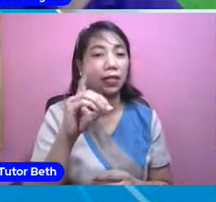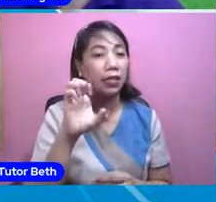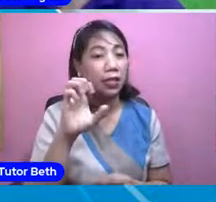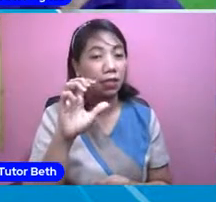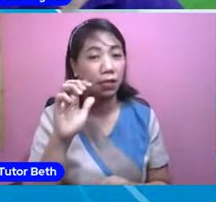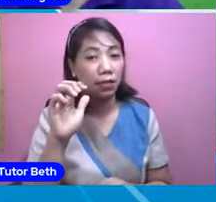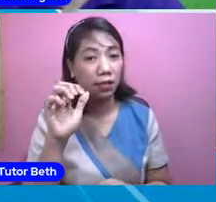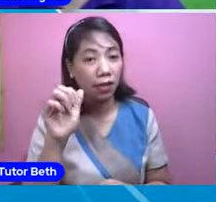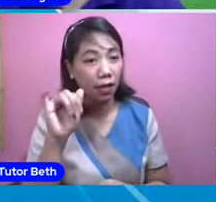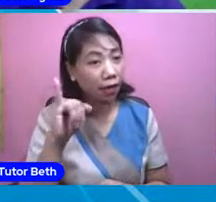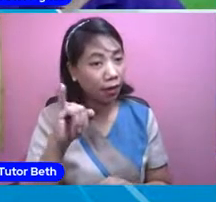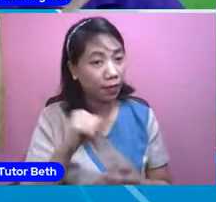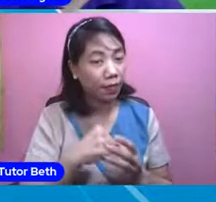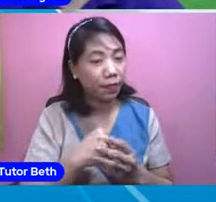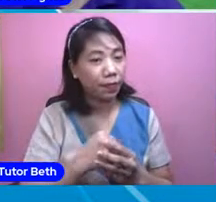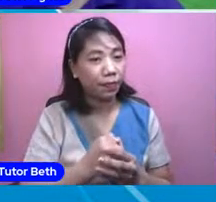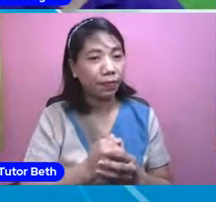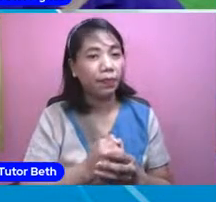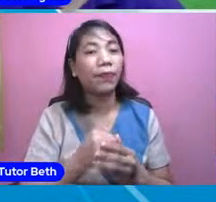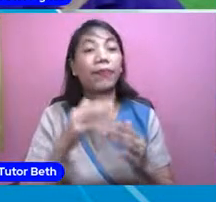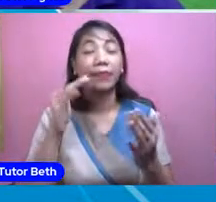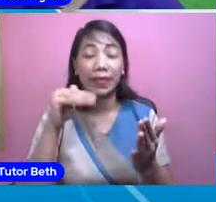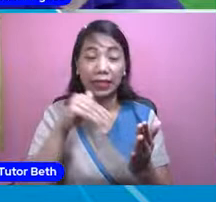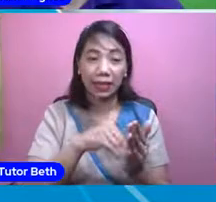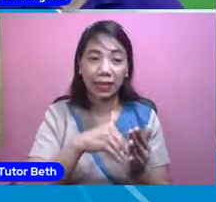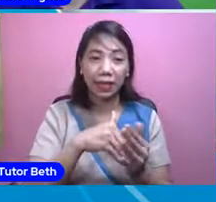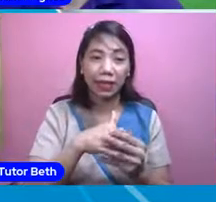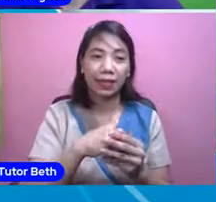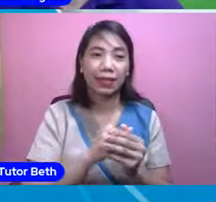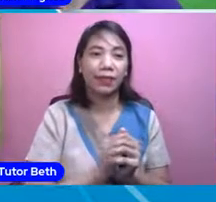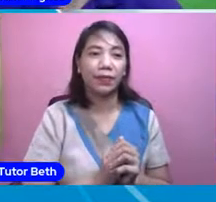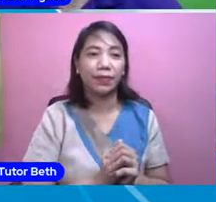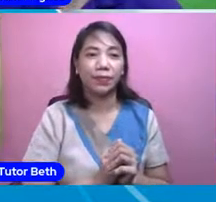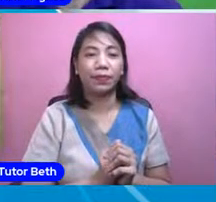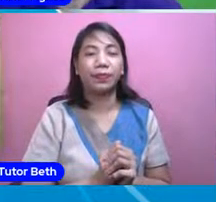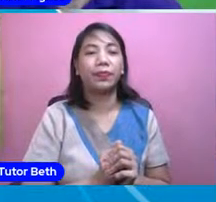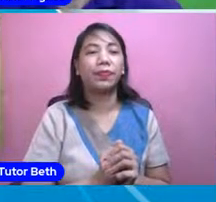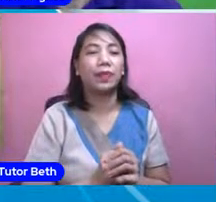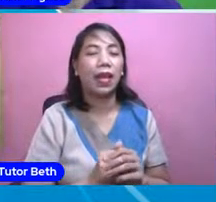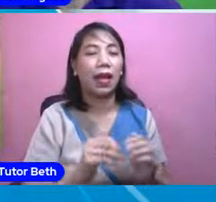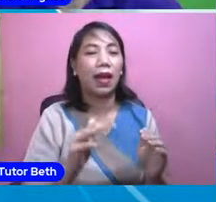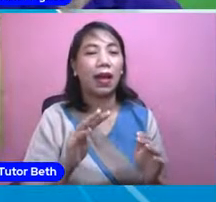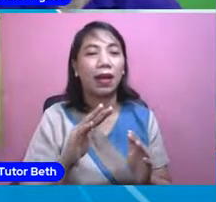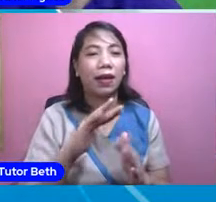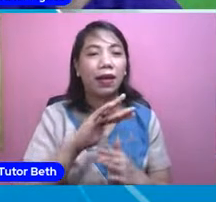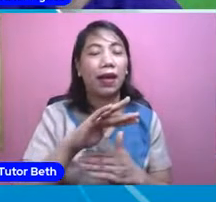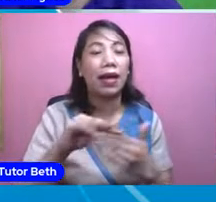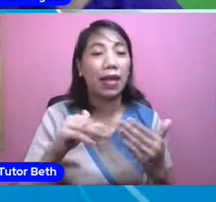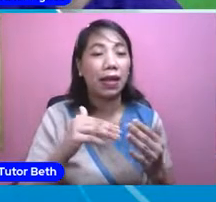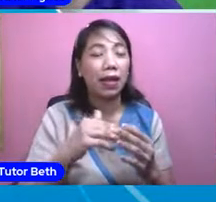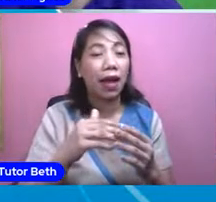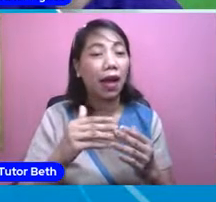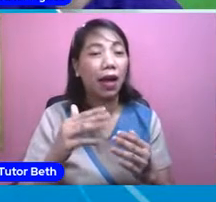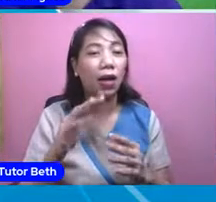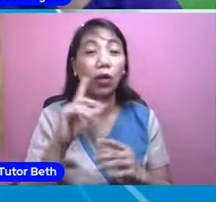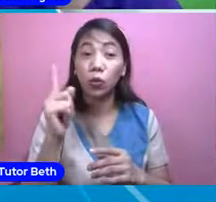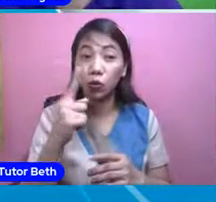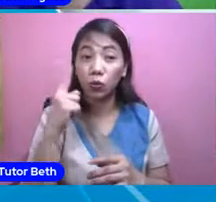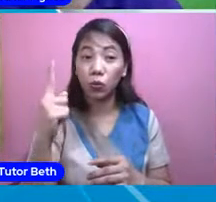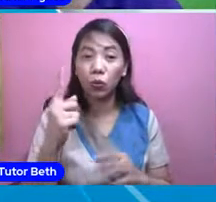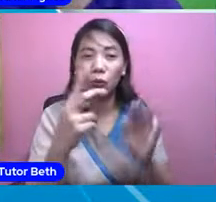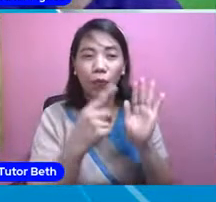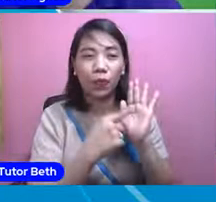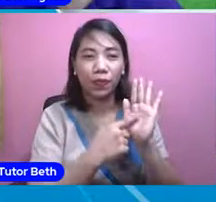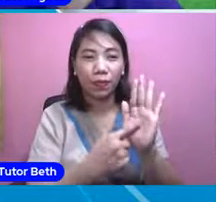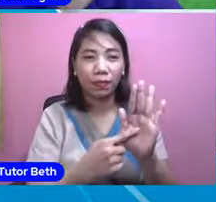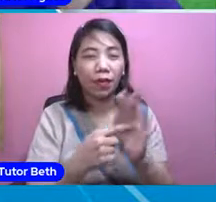Okay, inuulit ko po. Sana po, lagi niyong sumaybayan ang aming mga session dito